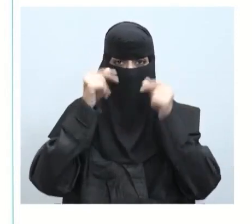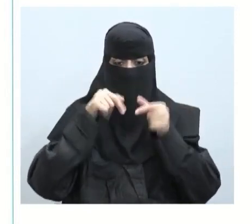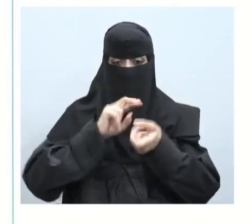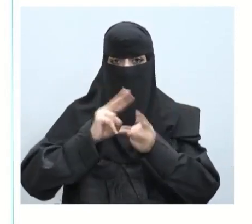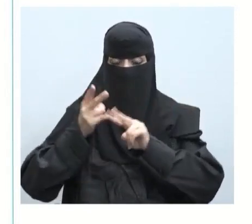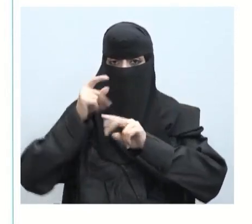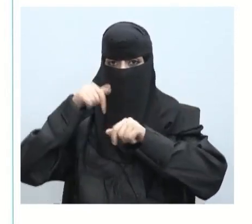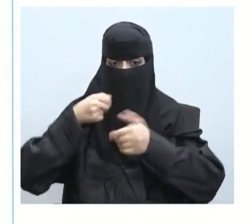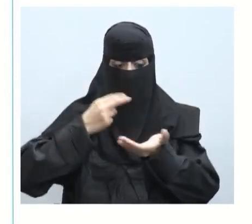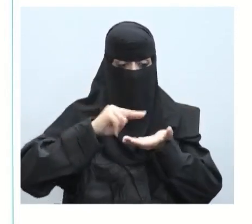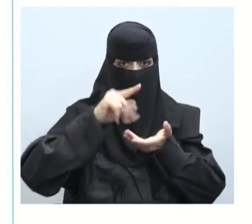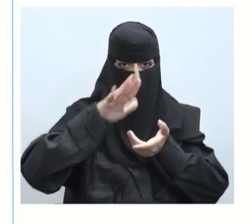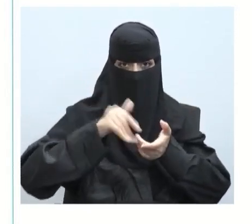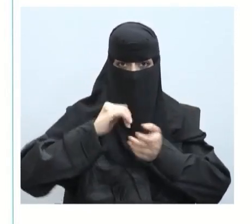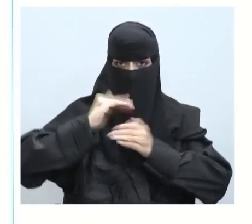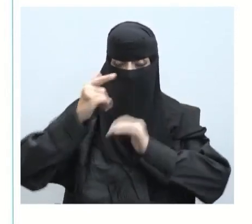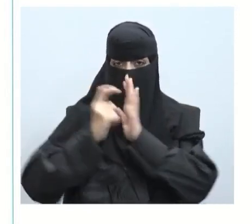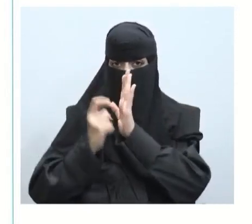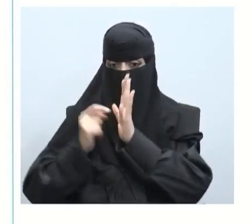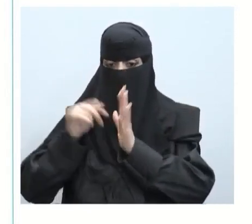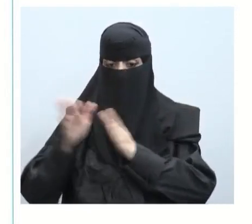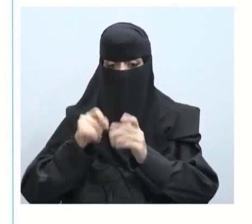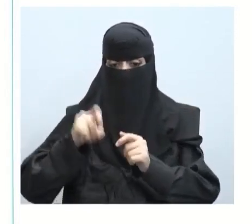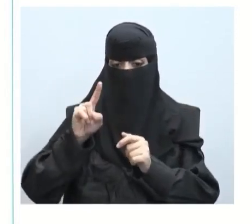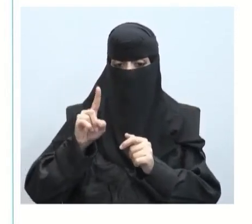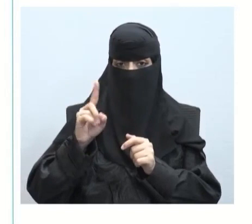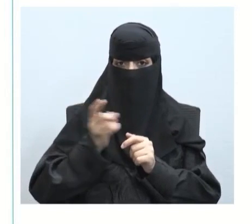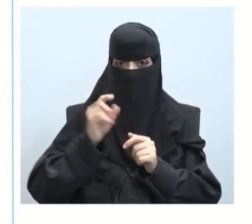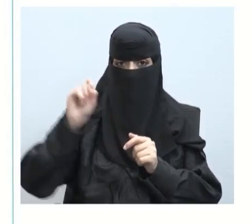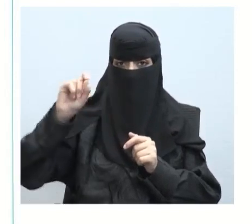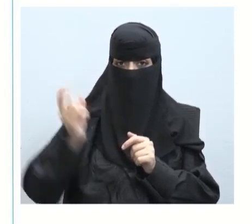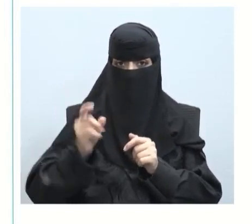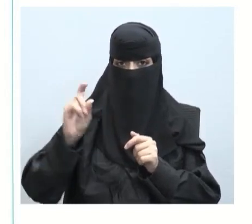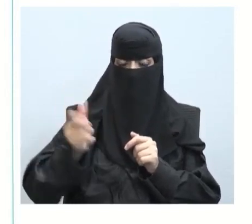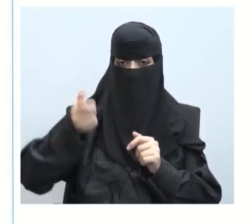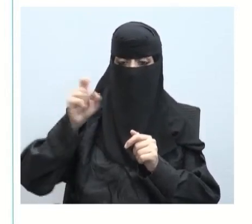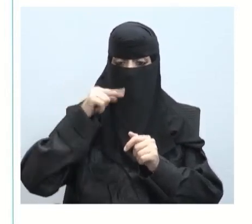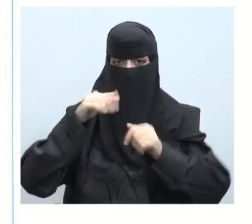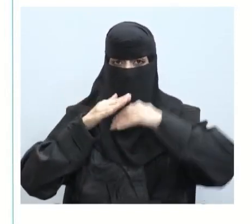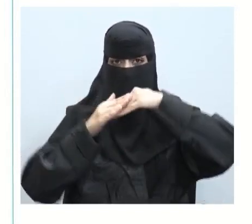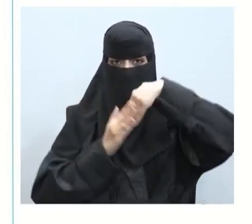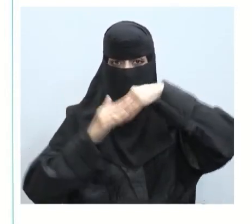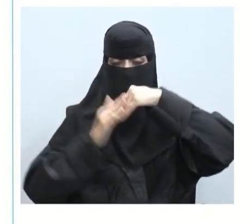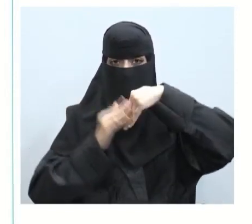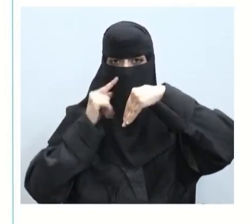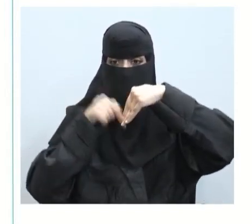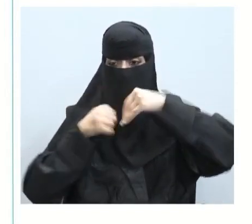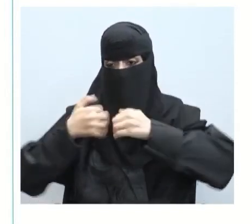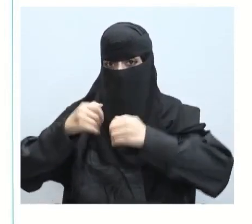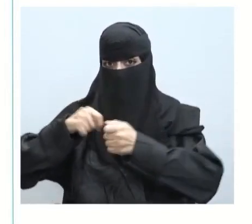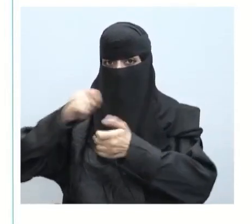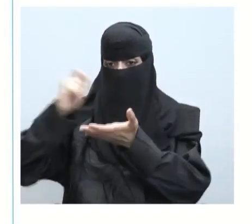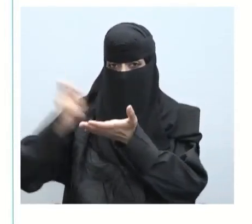المختلفة ويرسلها من خلال بروتوكول فيرماتا. سيتم استخدام مستشعر الإمالة لتسجيل استخدام الحاوية كل